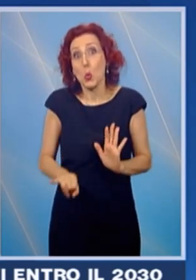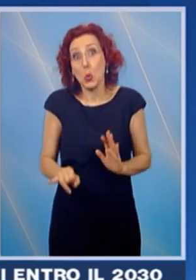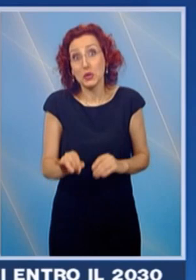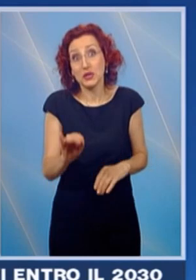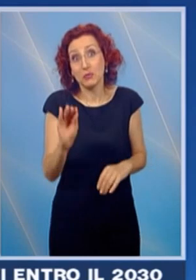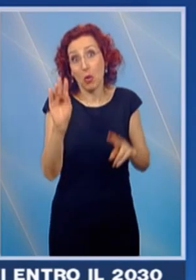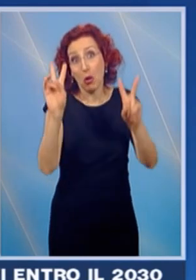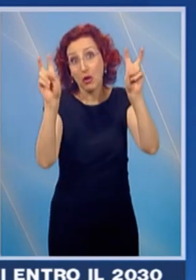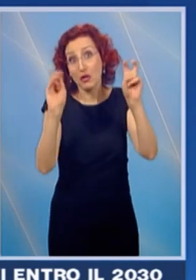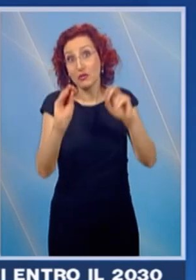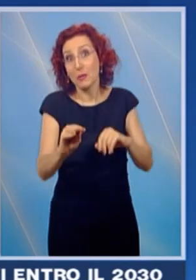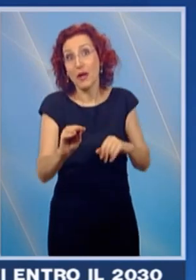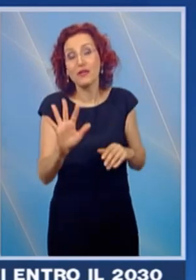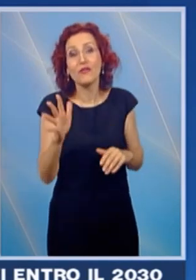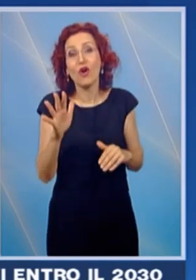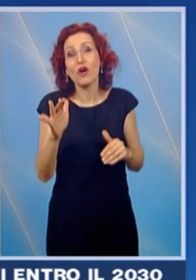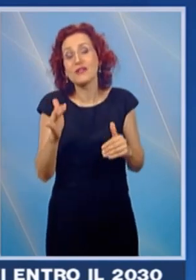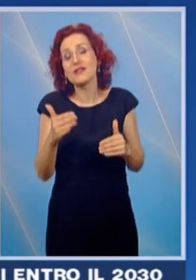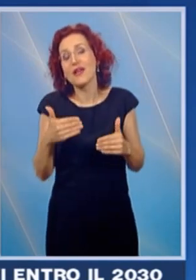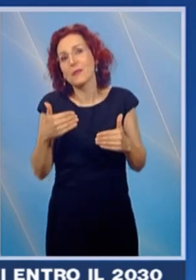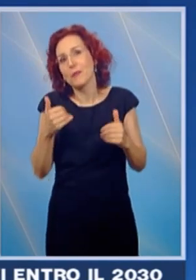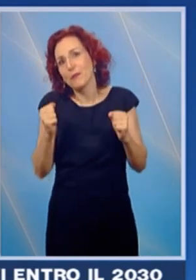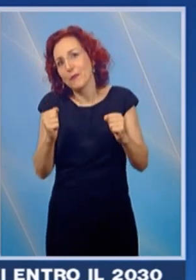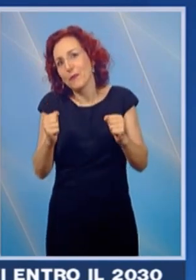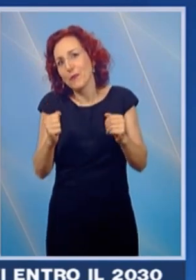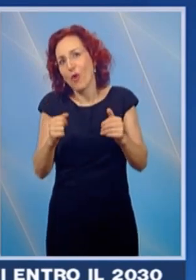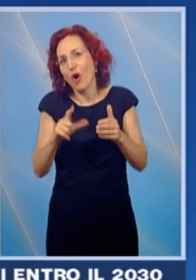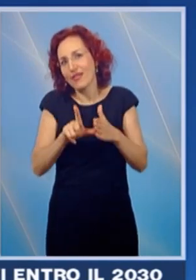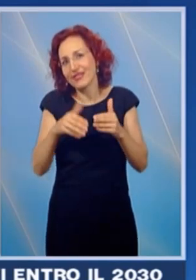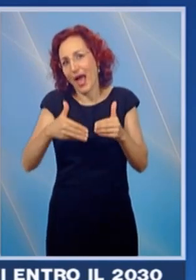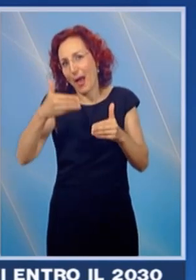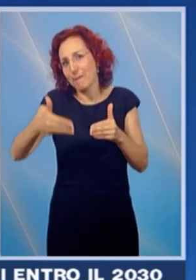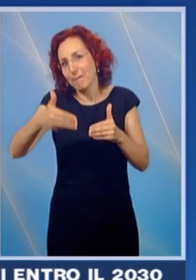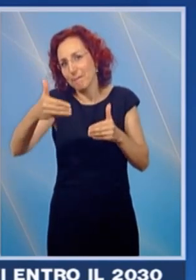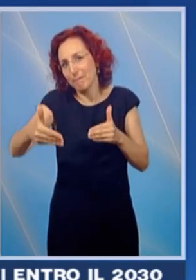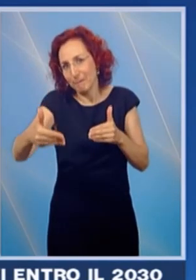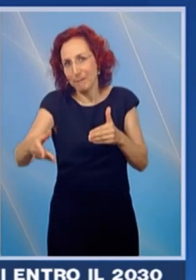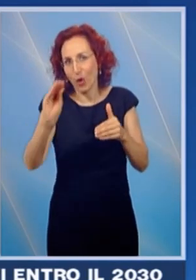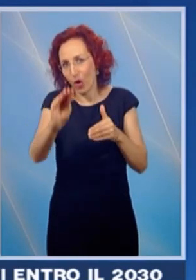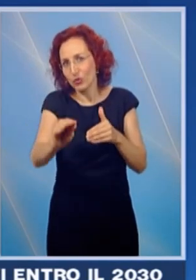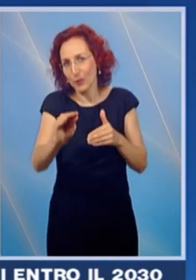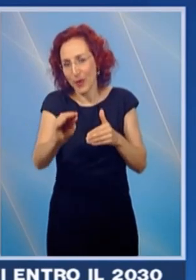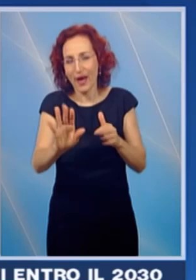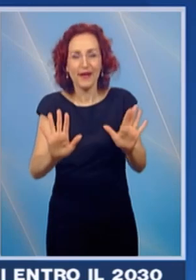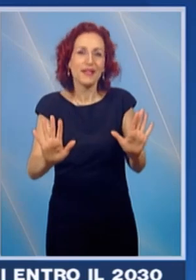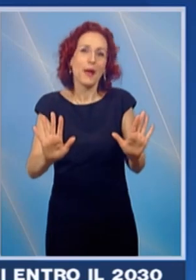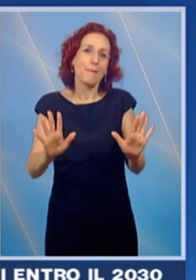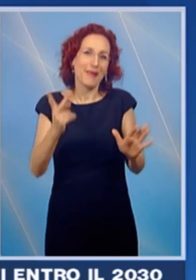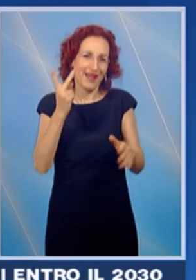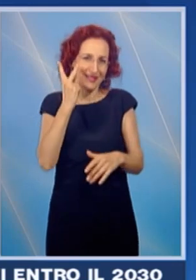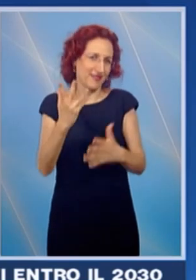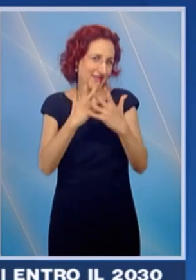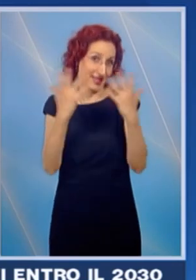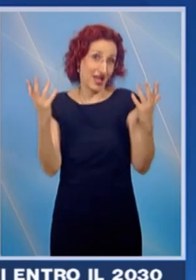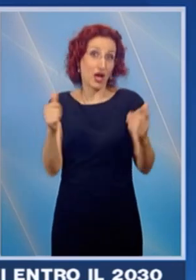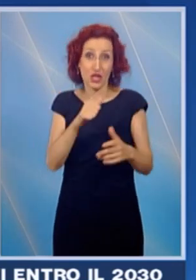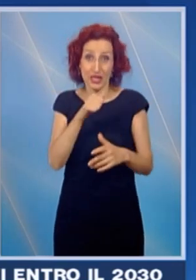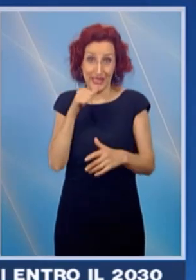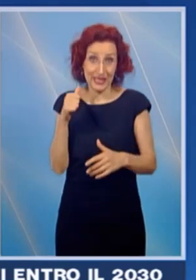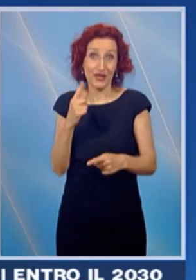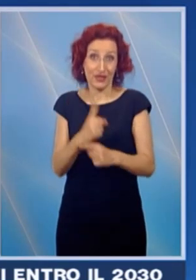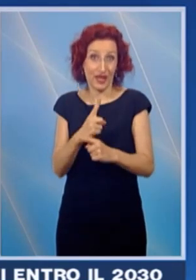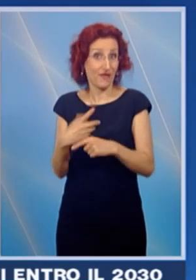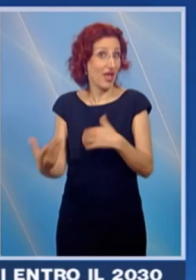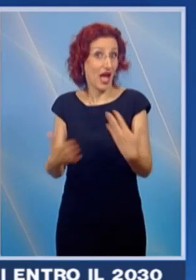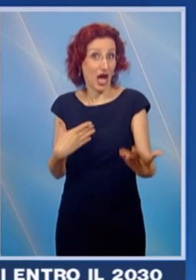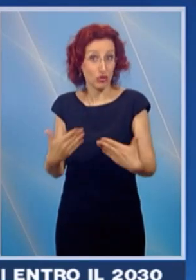lo faremo con una cadenza un po' più, diciamo, diluita nel tempo, ma è del tutto evidente che occorre agire